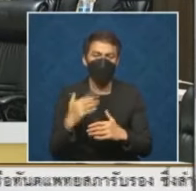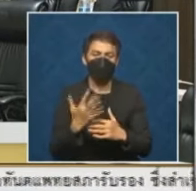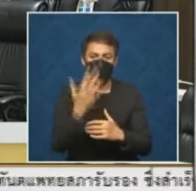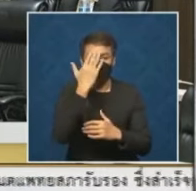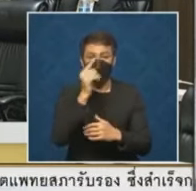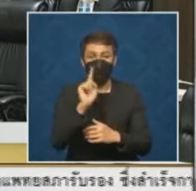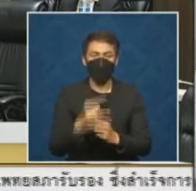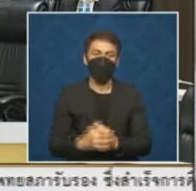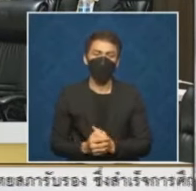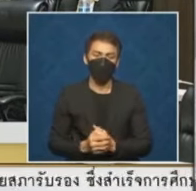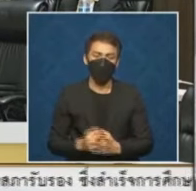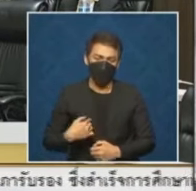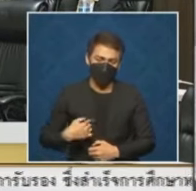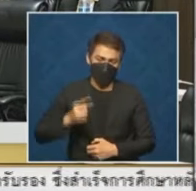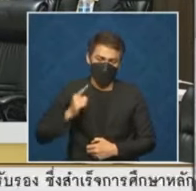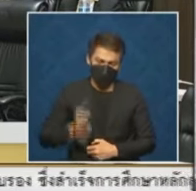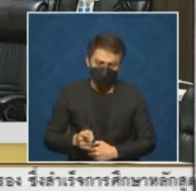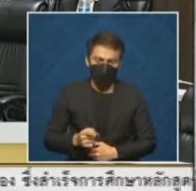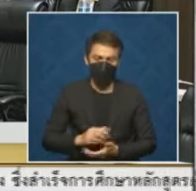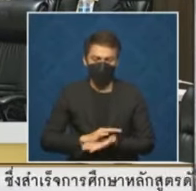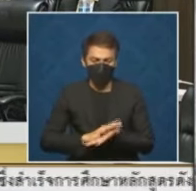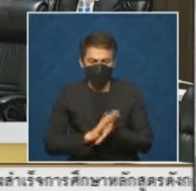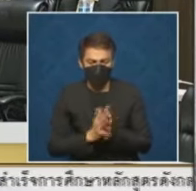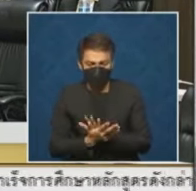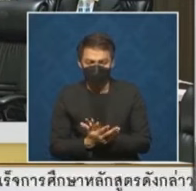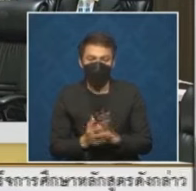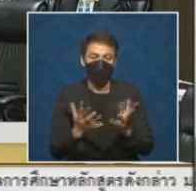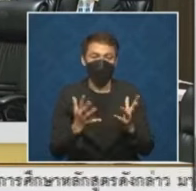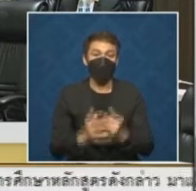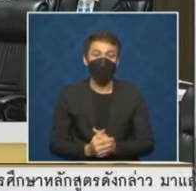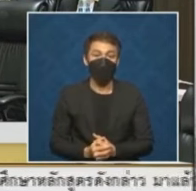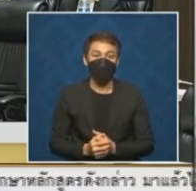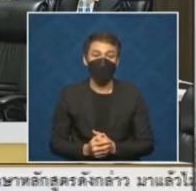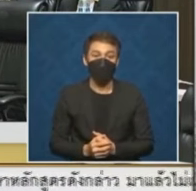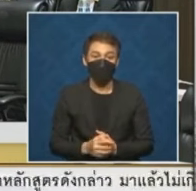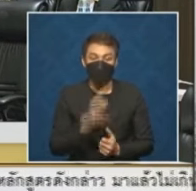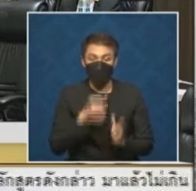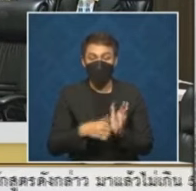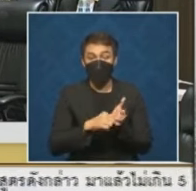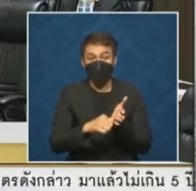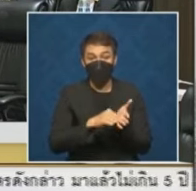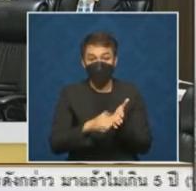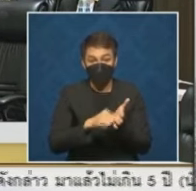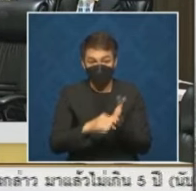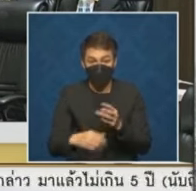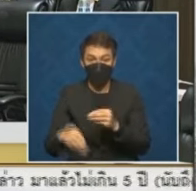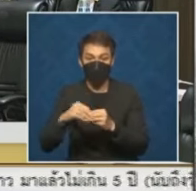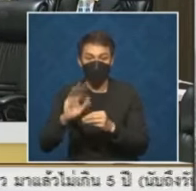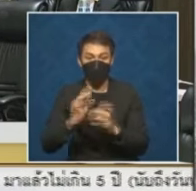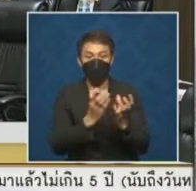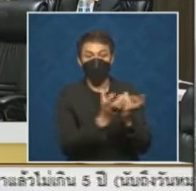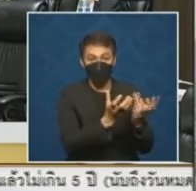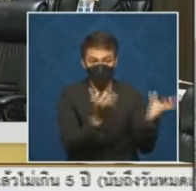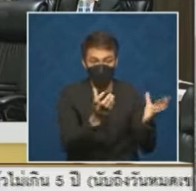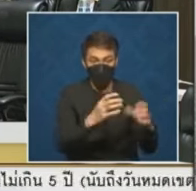ส์ไปแย่งหมานอนตากแอร์หน้าเซเว่น จะยังเหลือที่อยู่ไหมคะเนี่ยไม่แน่ใจนะ จะอภิปรายด่านายกด้วยเรื่องอะไรก็ด่าไป